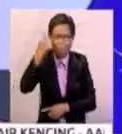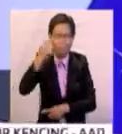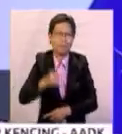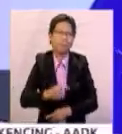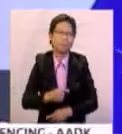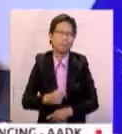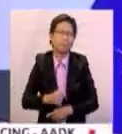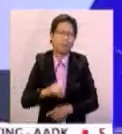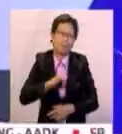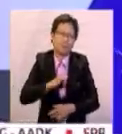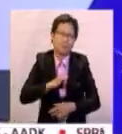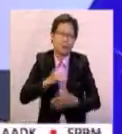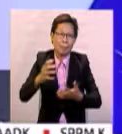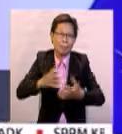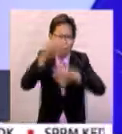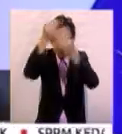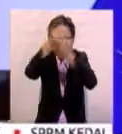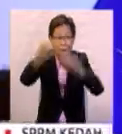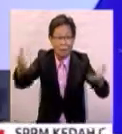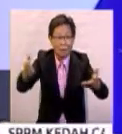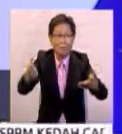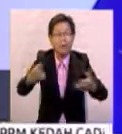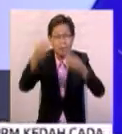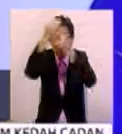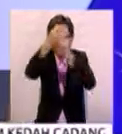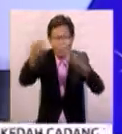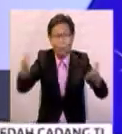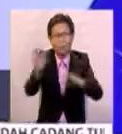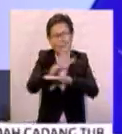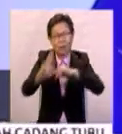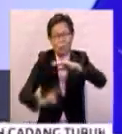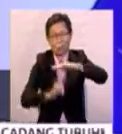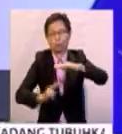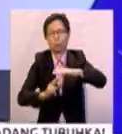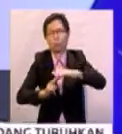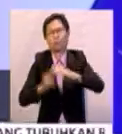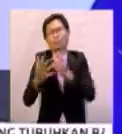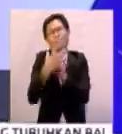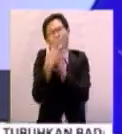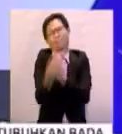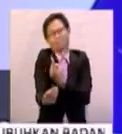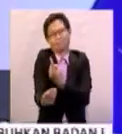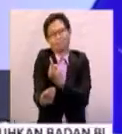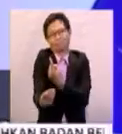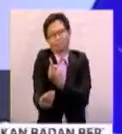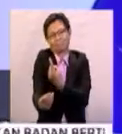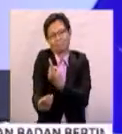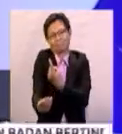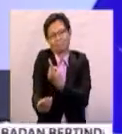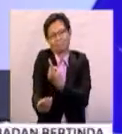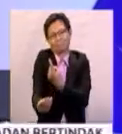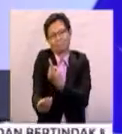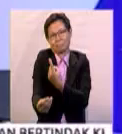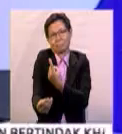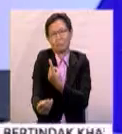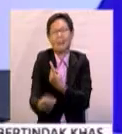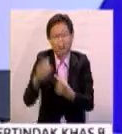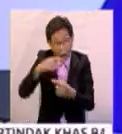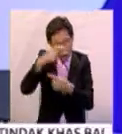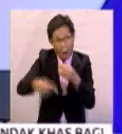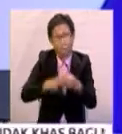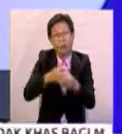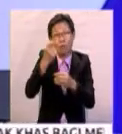Namun saya ingin mengingatkan supaya janganlah ada unsur-unsur sabotaj. Kita boleh berbeza dari segi fahaman